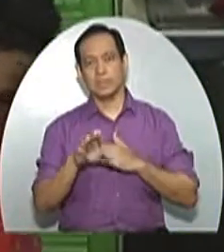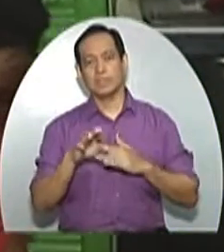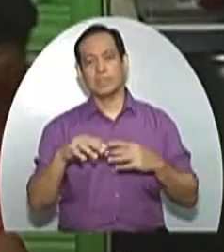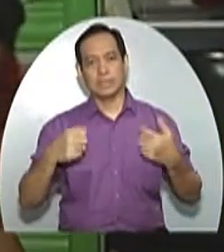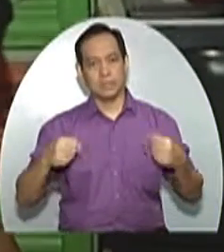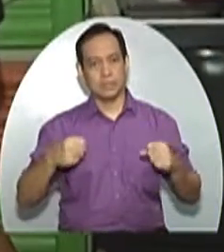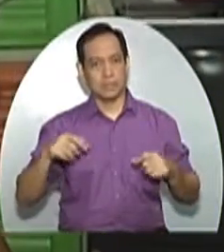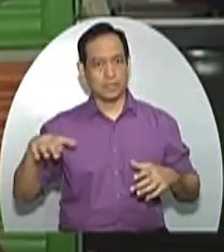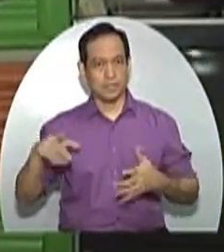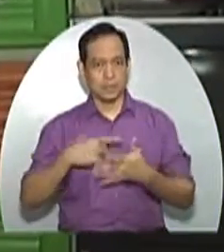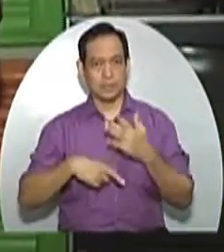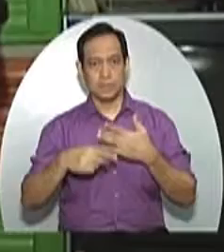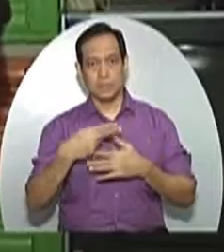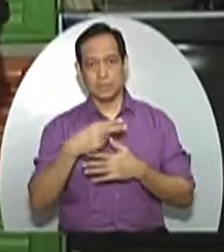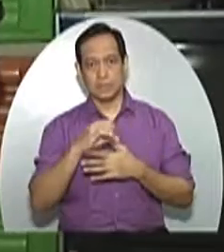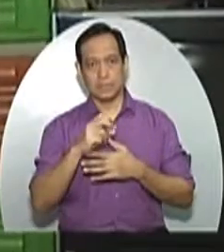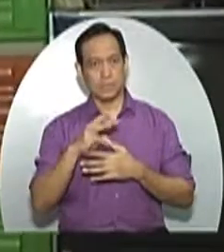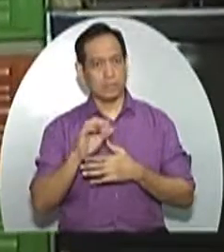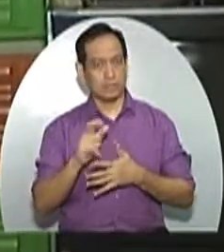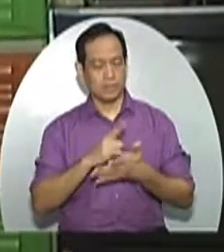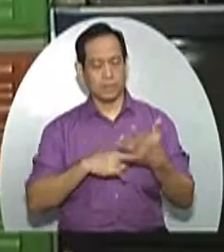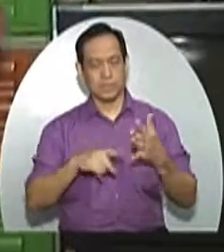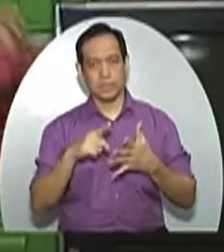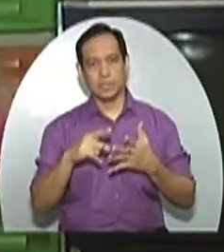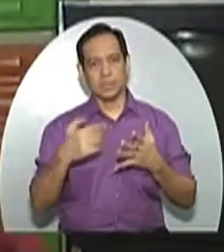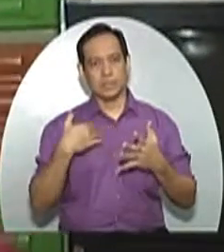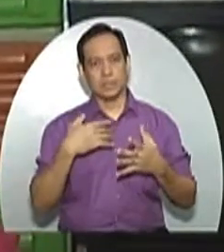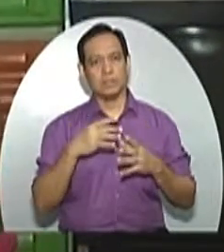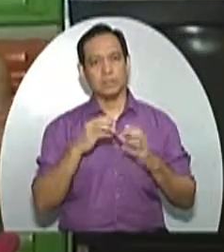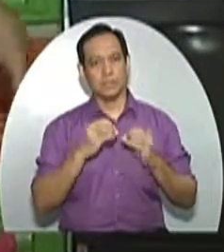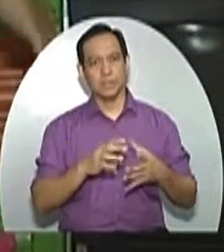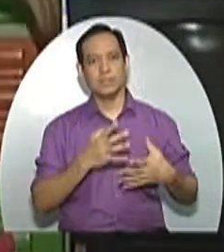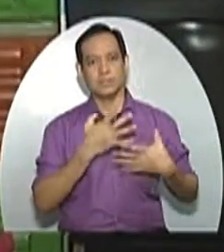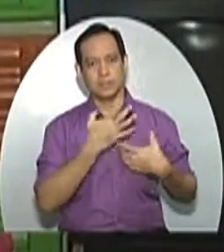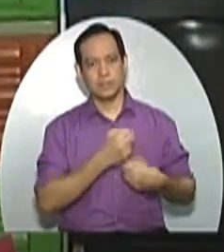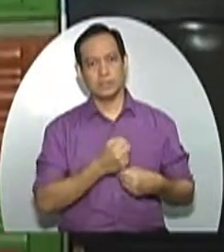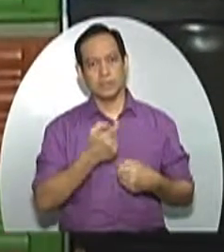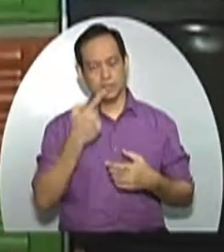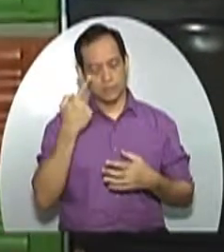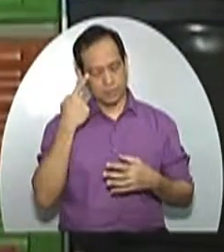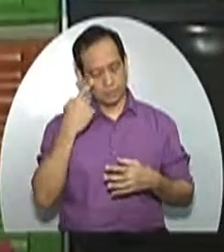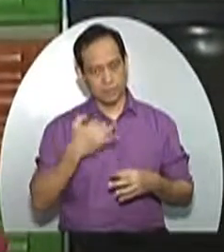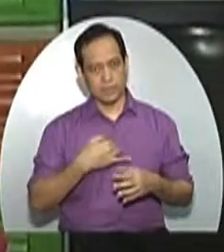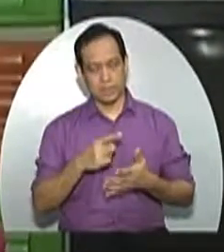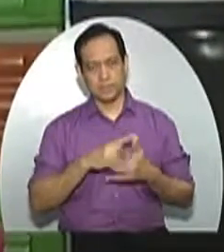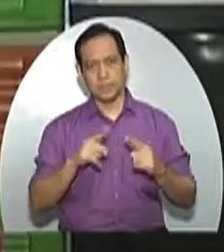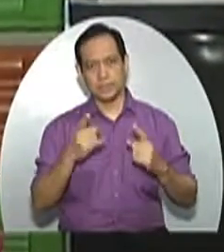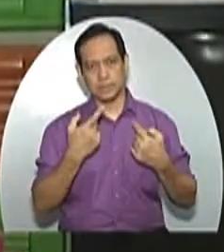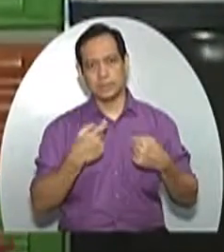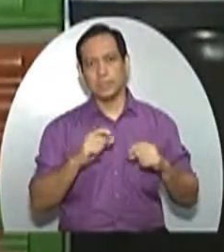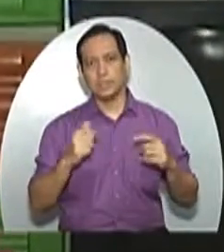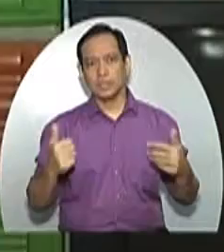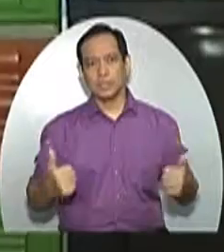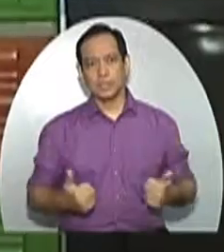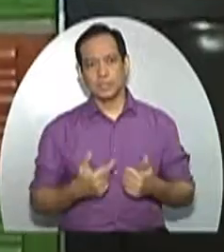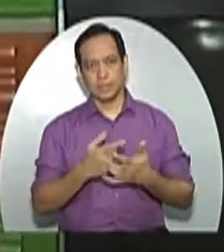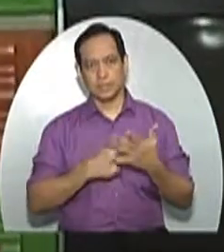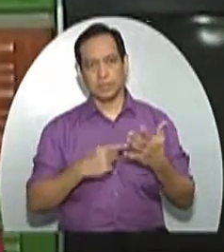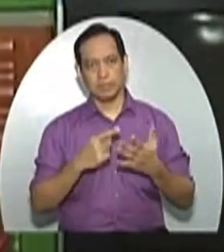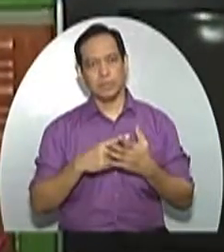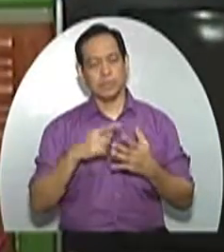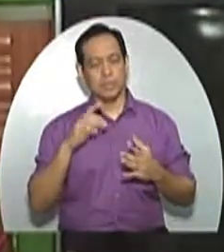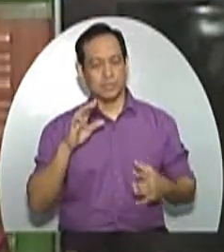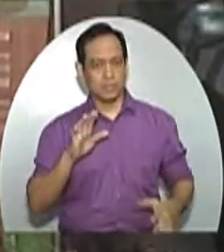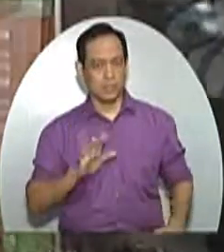Nawawalan man ang kumpiyansa sa sarili, handa pa rin makipagsapalaran si Alda para sa ikagagaling ng kanyang